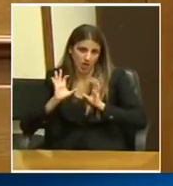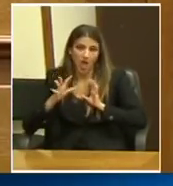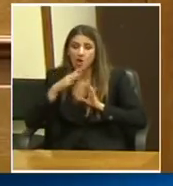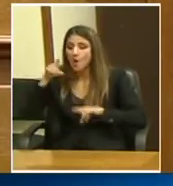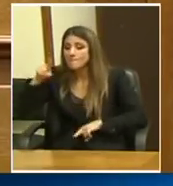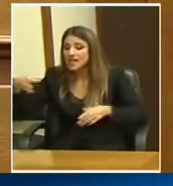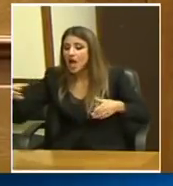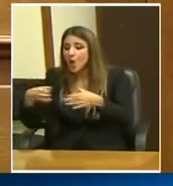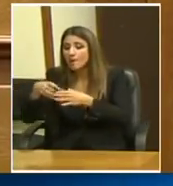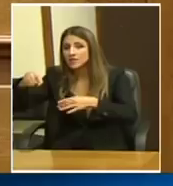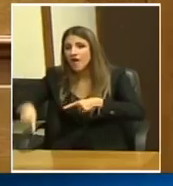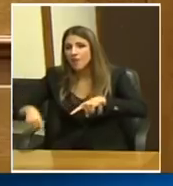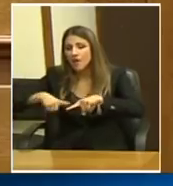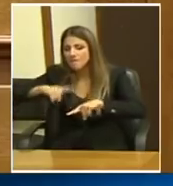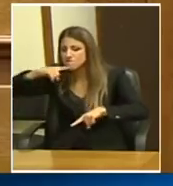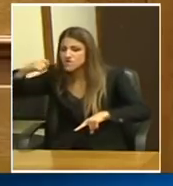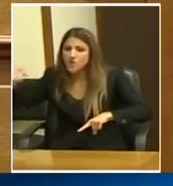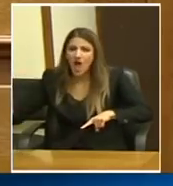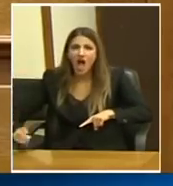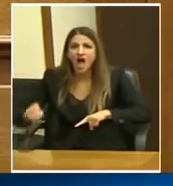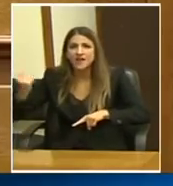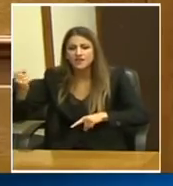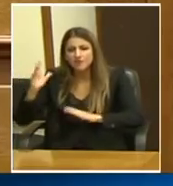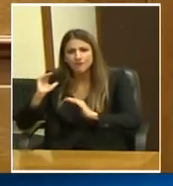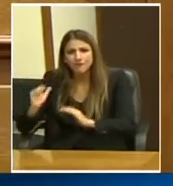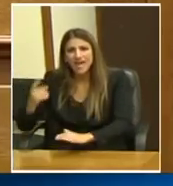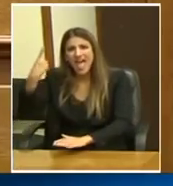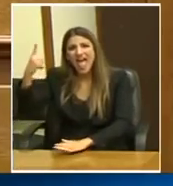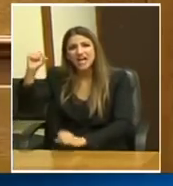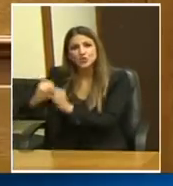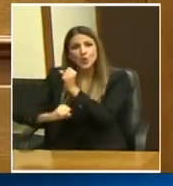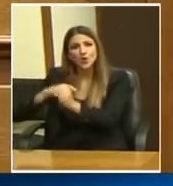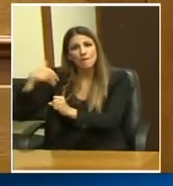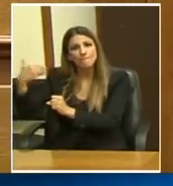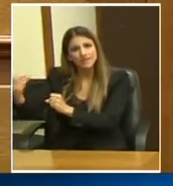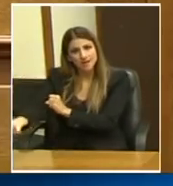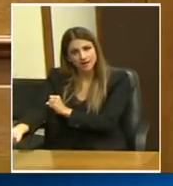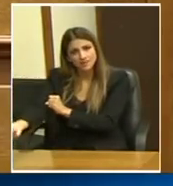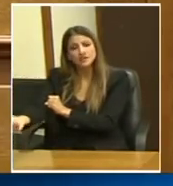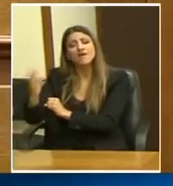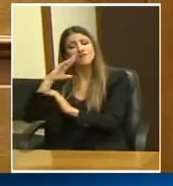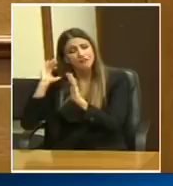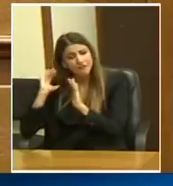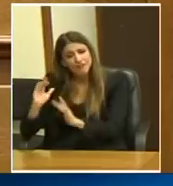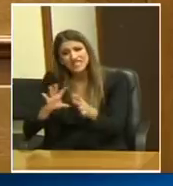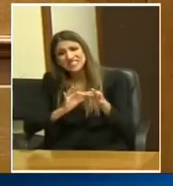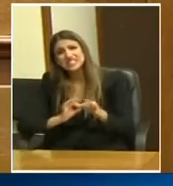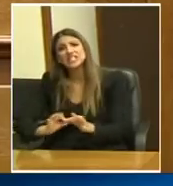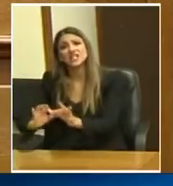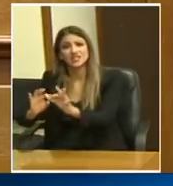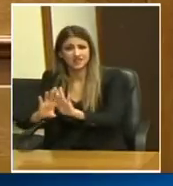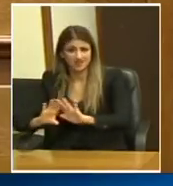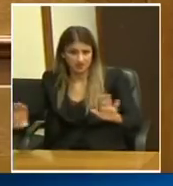τα οποία συνεχίζεται να συντηρείτε 100 χρόνια μετά την κατάρρευση της Οθωμανικής Αυτοκρατορίας, αυτός ο αιώνας